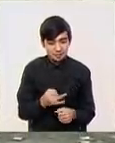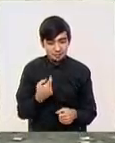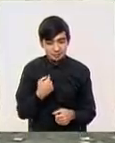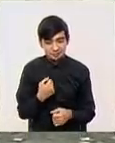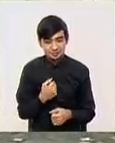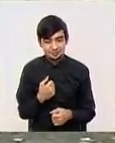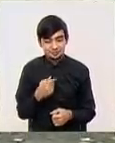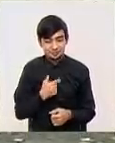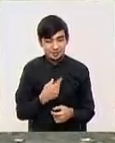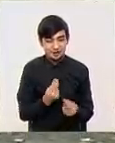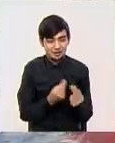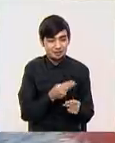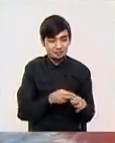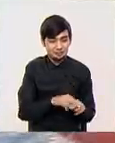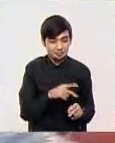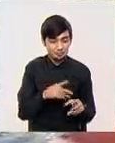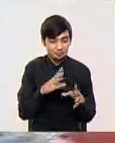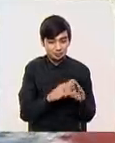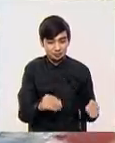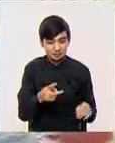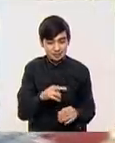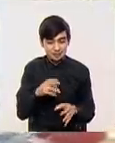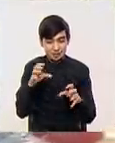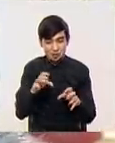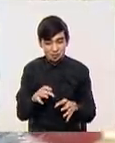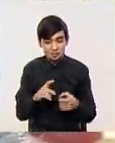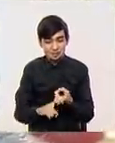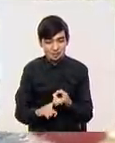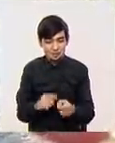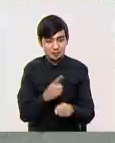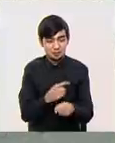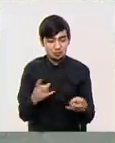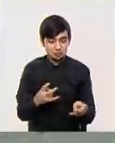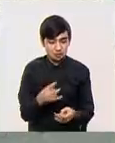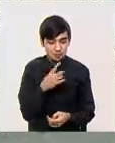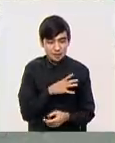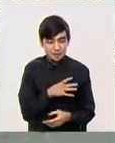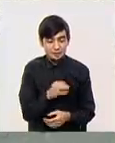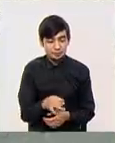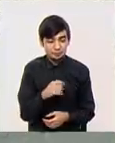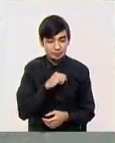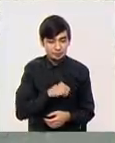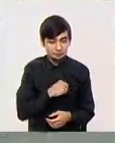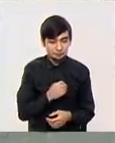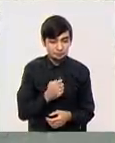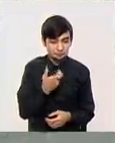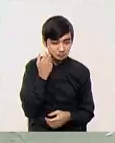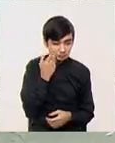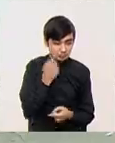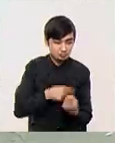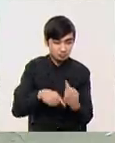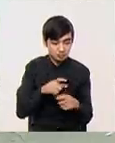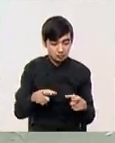дәрменсіз ойын құмарлардың құмарын басуға заңмен тыйым салынуы керек дейді. Ал олардың қайғысынан пайда көргіш